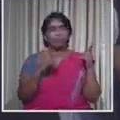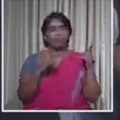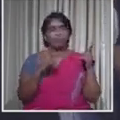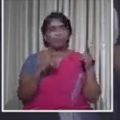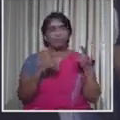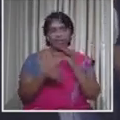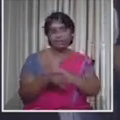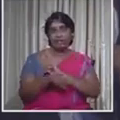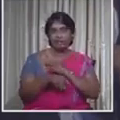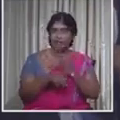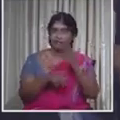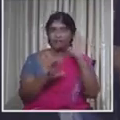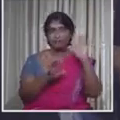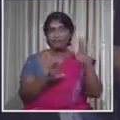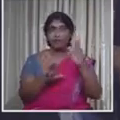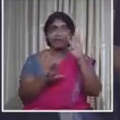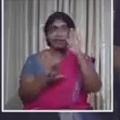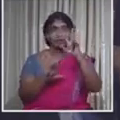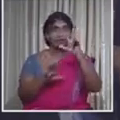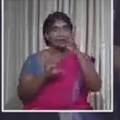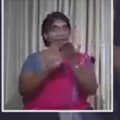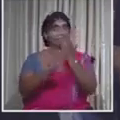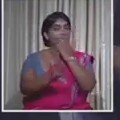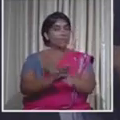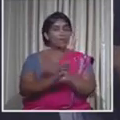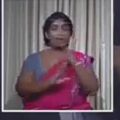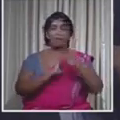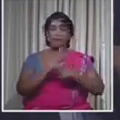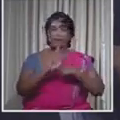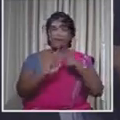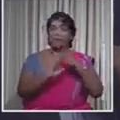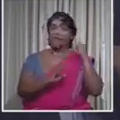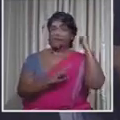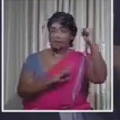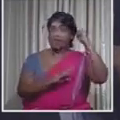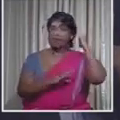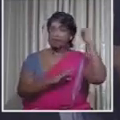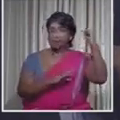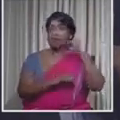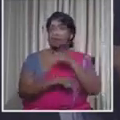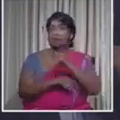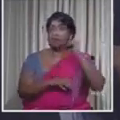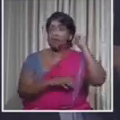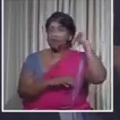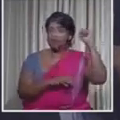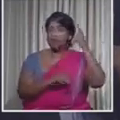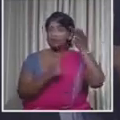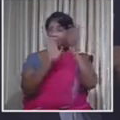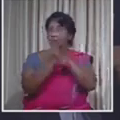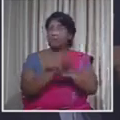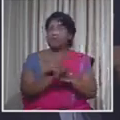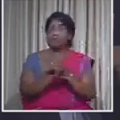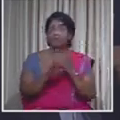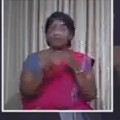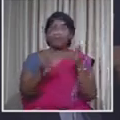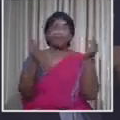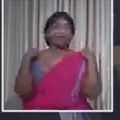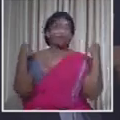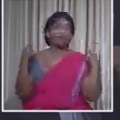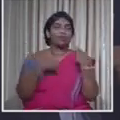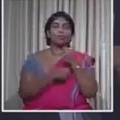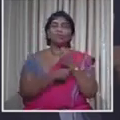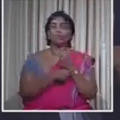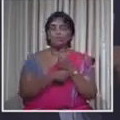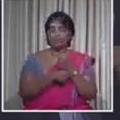ඇති ඒ වගේම 48 කලින් අපේ රටේ හිටියා රජවරු කාලයක් ඒ රජ කාලේ අර හිටියා දොරටුපාලේ